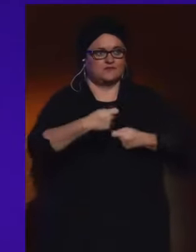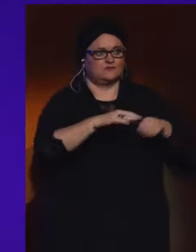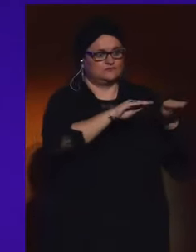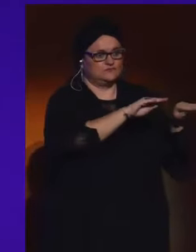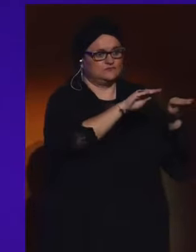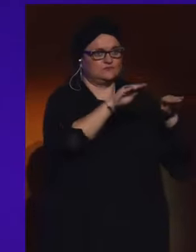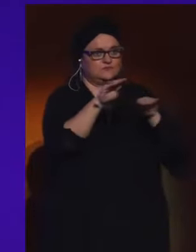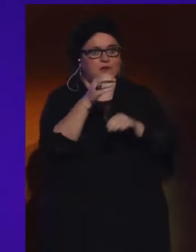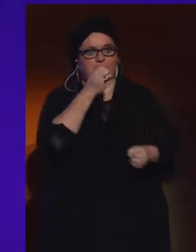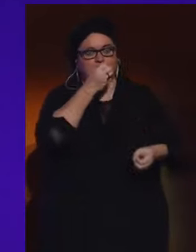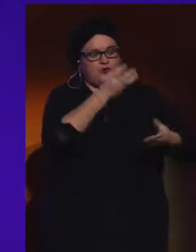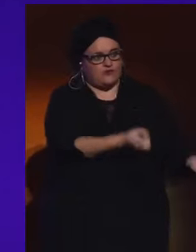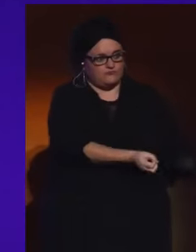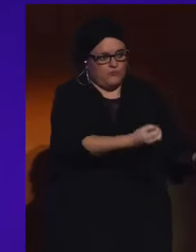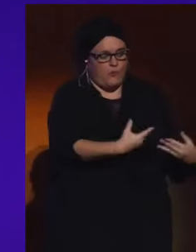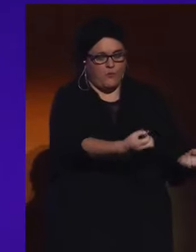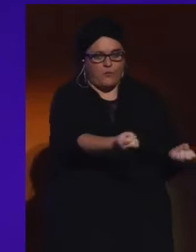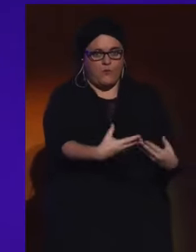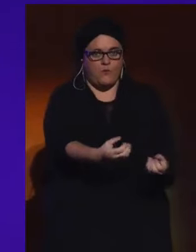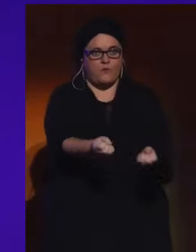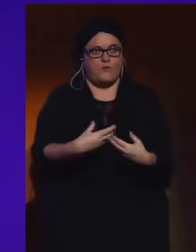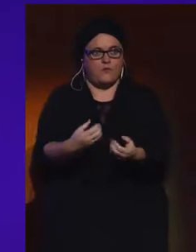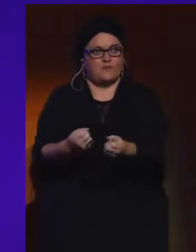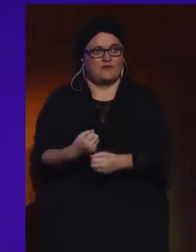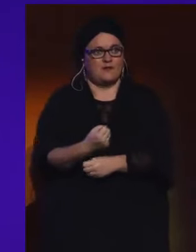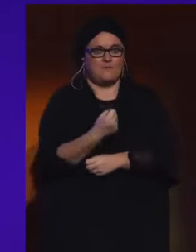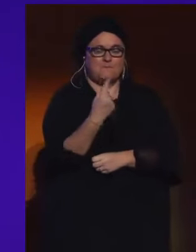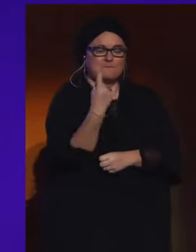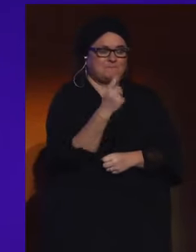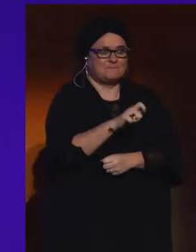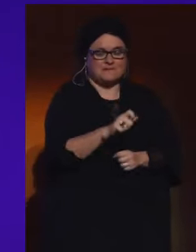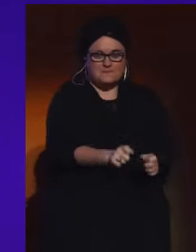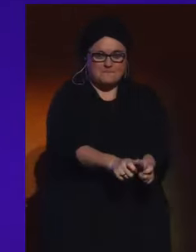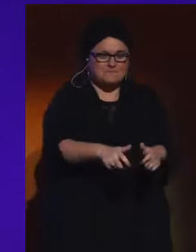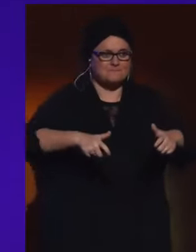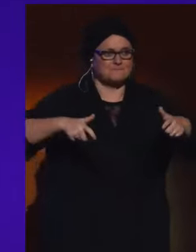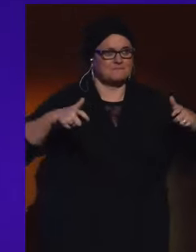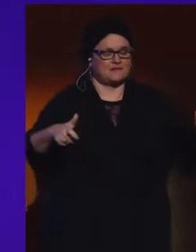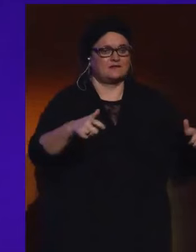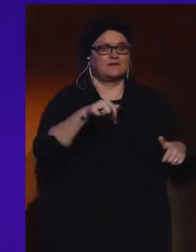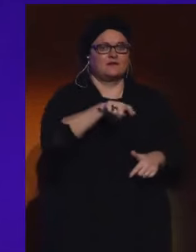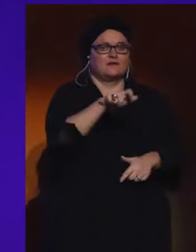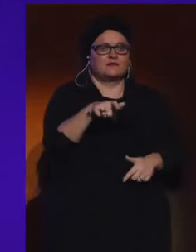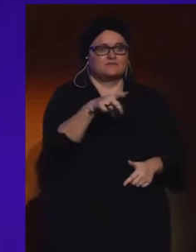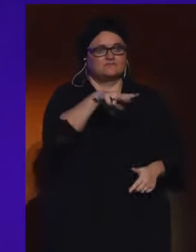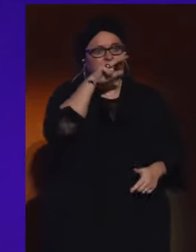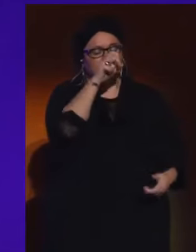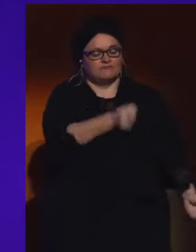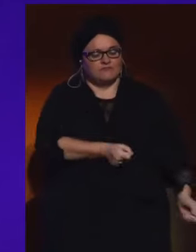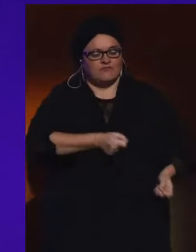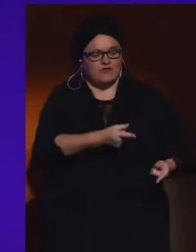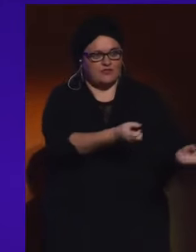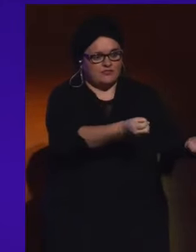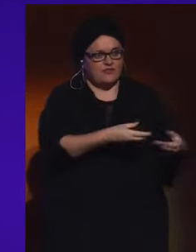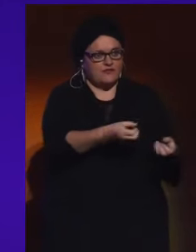bere onena eman dutena. Milaka eta milaka persona izan dira herri honi arnasa eman diotena